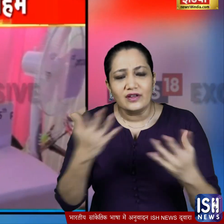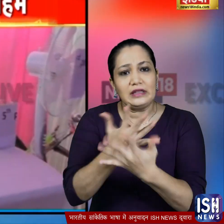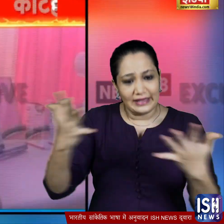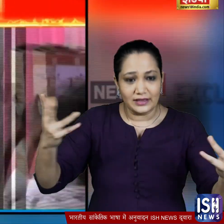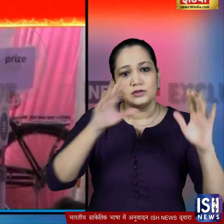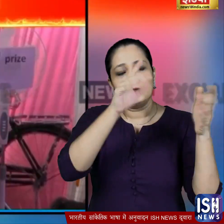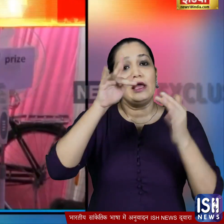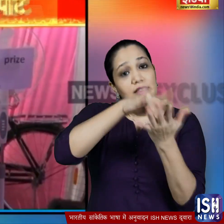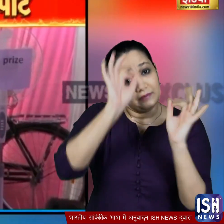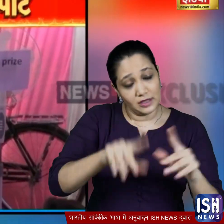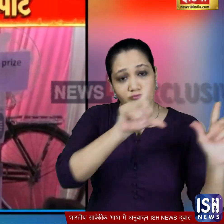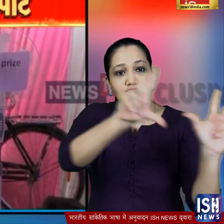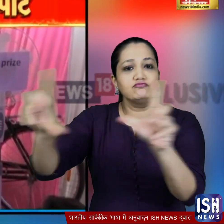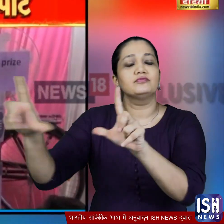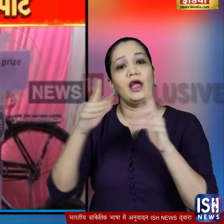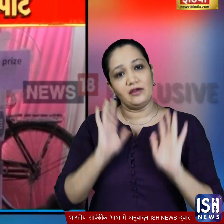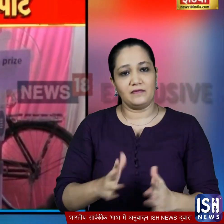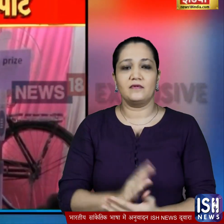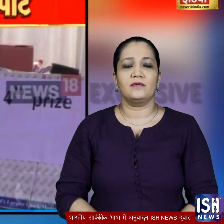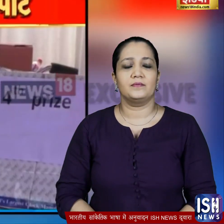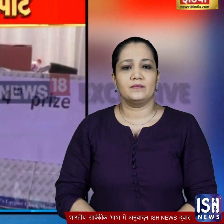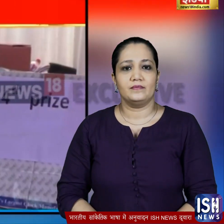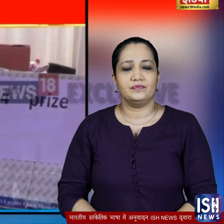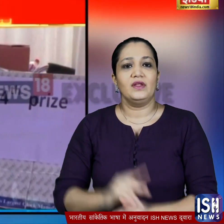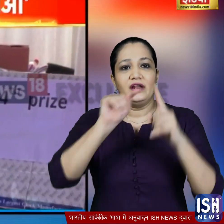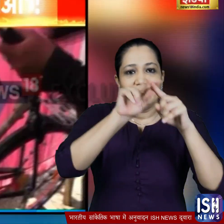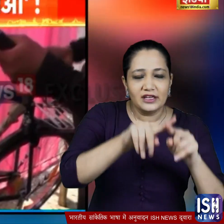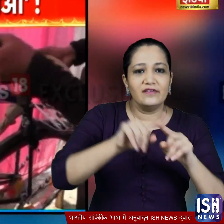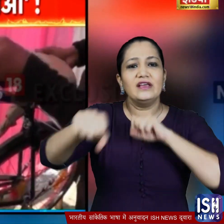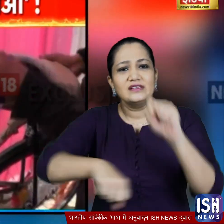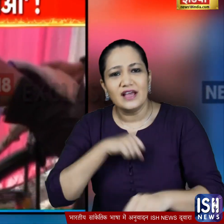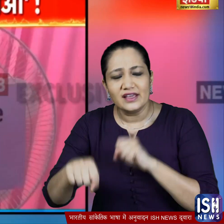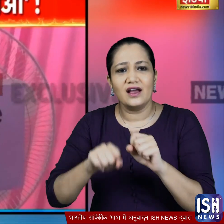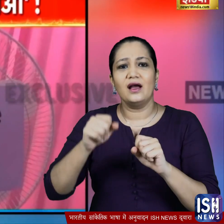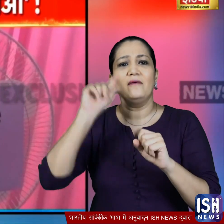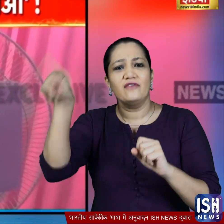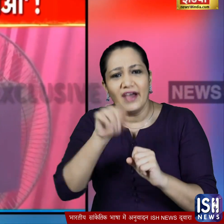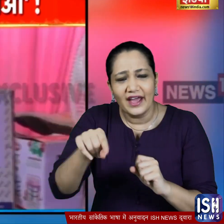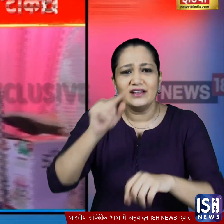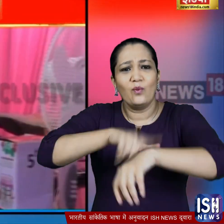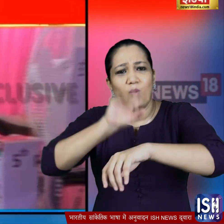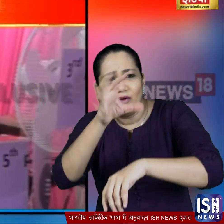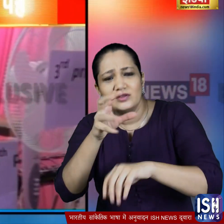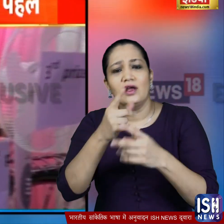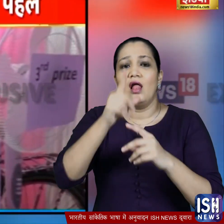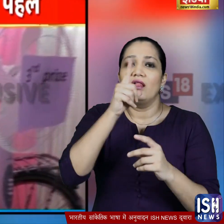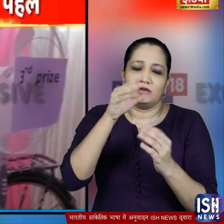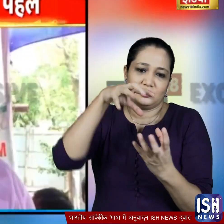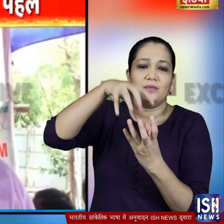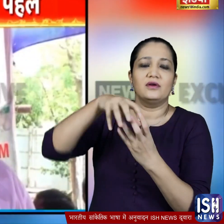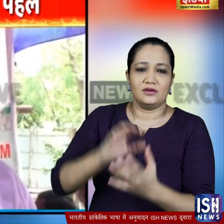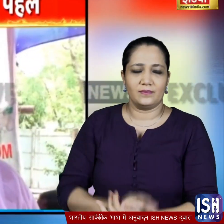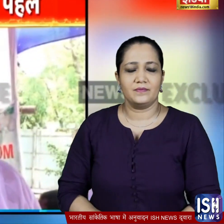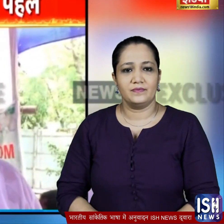वाली चीजों को वैक्सीनेशन सेंटर पर सबके सामने रखा गया, जिनमें टीवी, साइकिल, पंखा, घड़ी और लंच बॉक्स शामिल